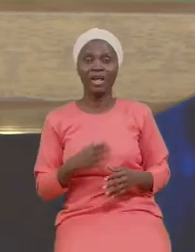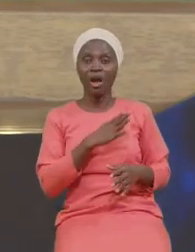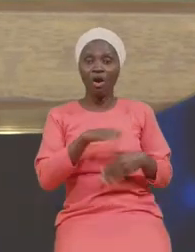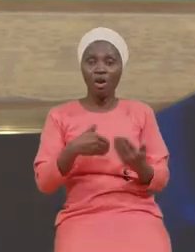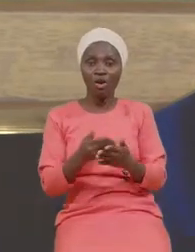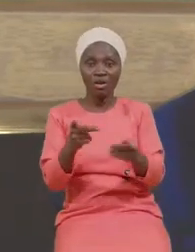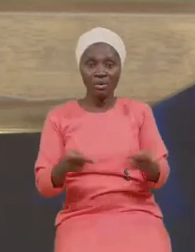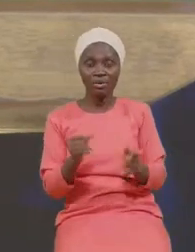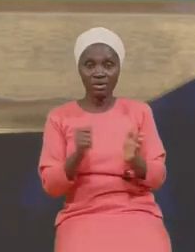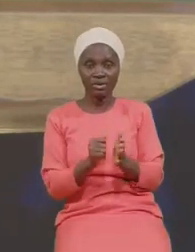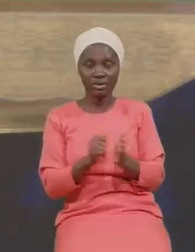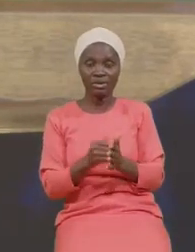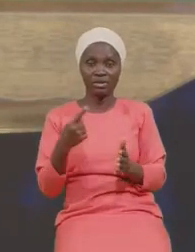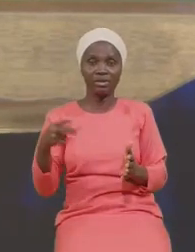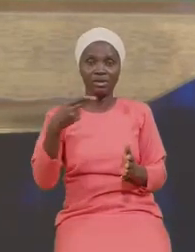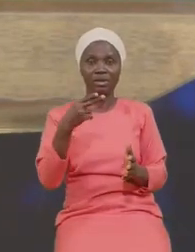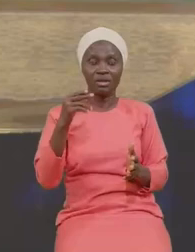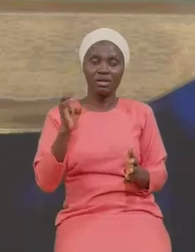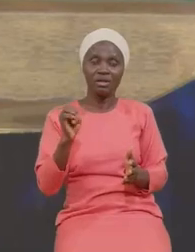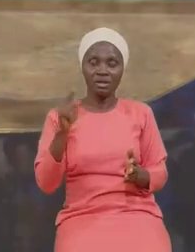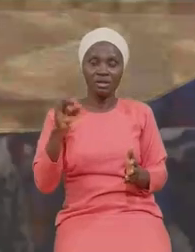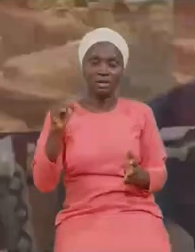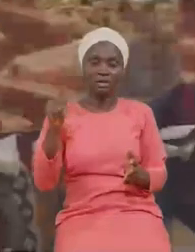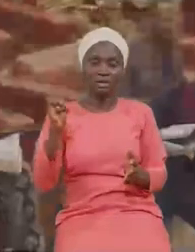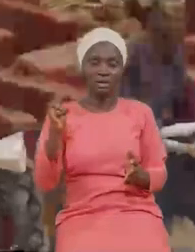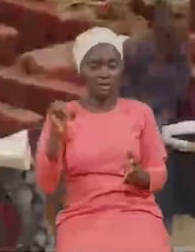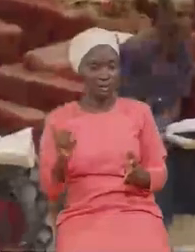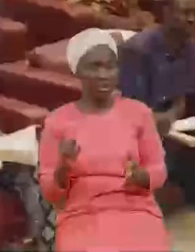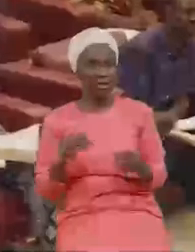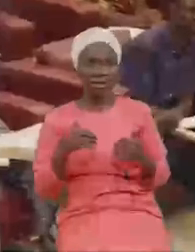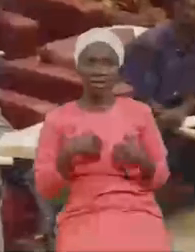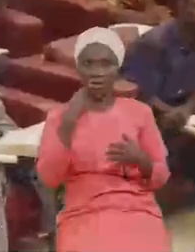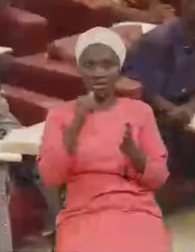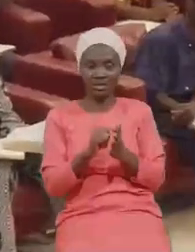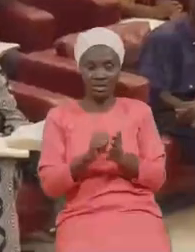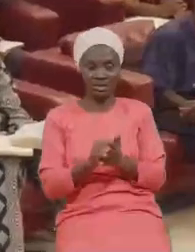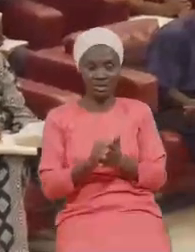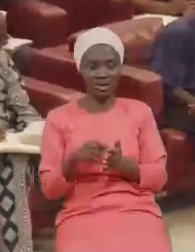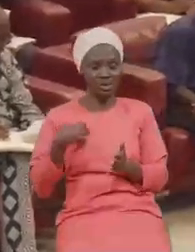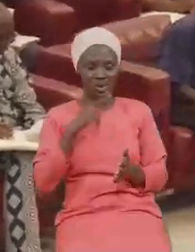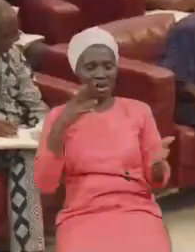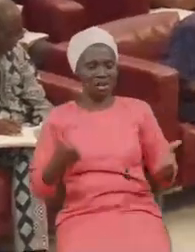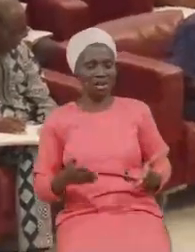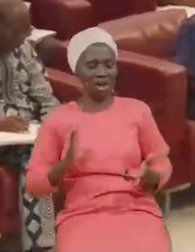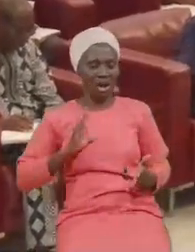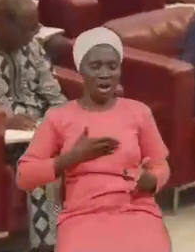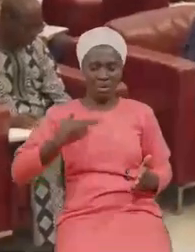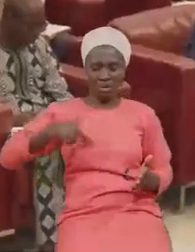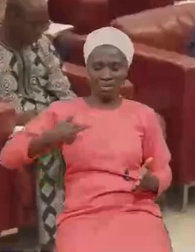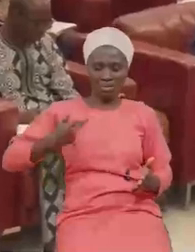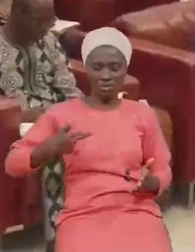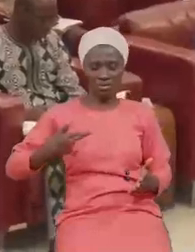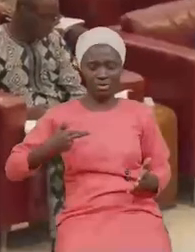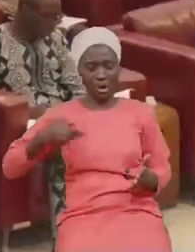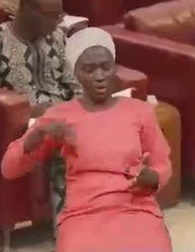tous les lieux des éthiens les étiens qui dit que nous sommes ici que notre religion va arrêter ici notre religion